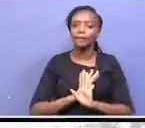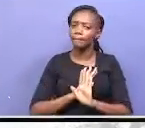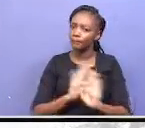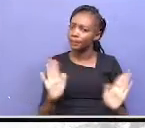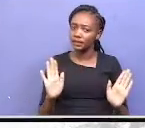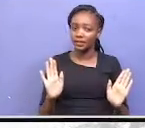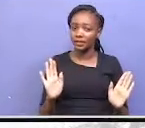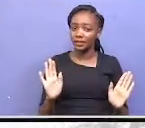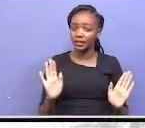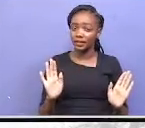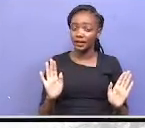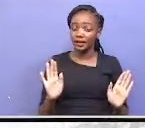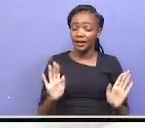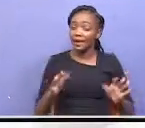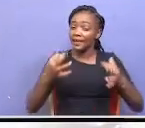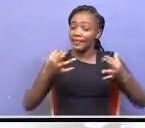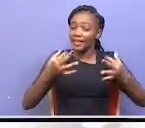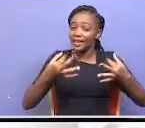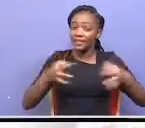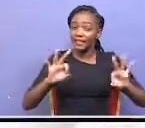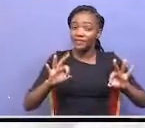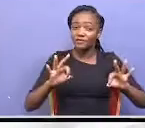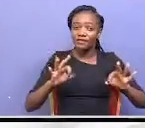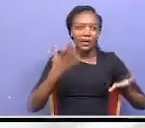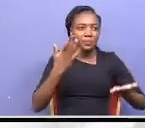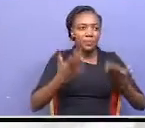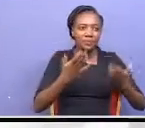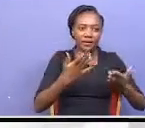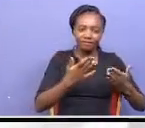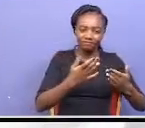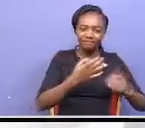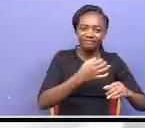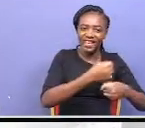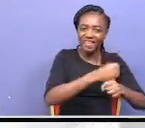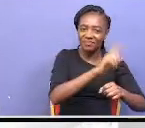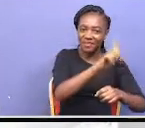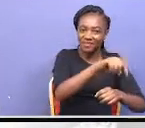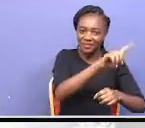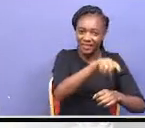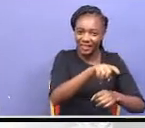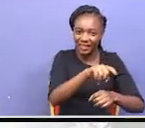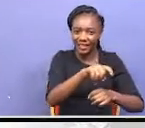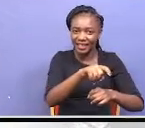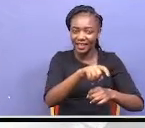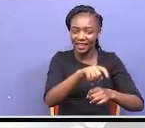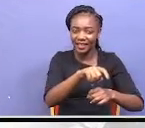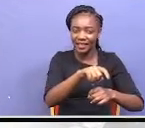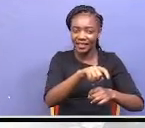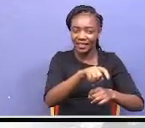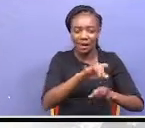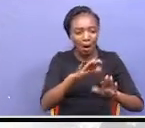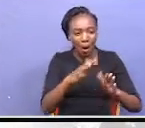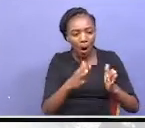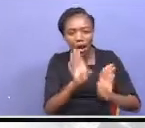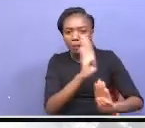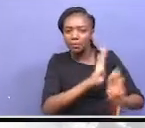ikiwa umepita njia ama umefanya yale ambayo ni kukosa adabu,